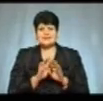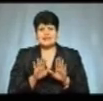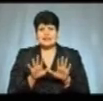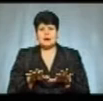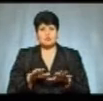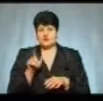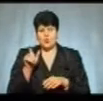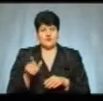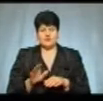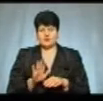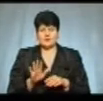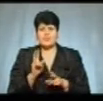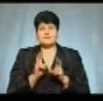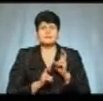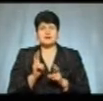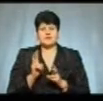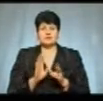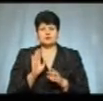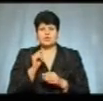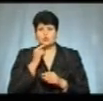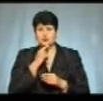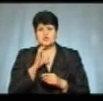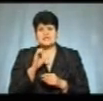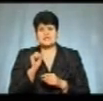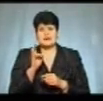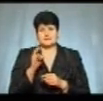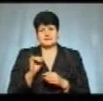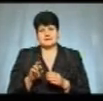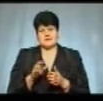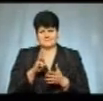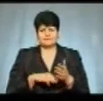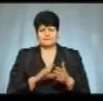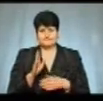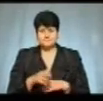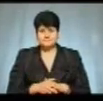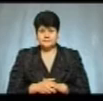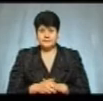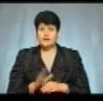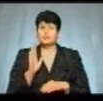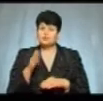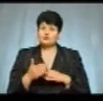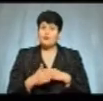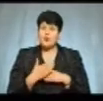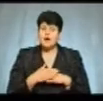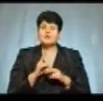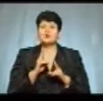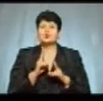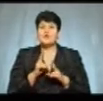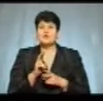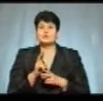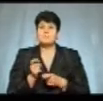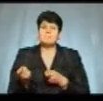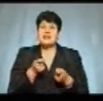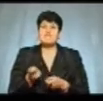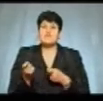посадову особу, а вже на саме підприємство буде економічна санкція. Чи будуть покарані і чи шукають тих, хто звозив? Тому що це,